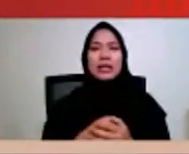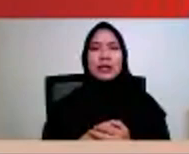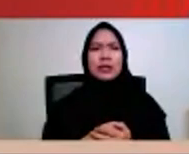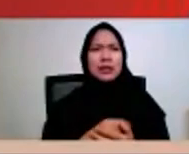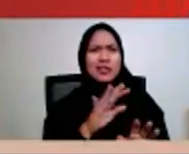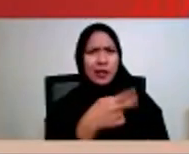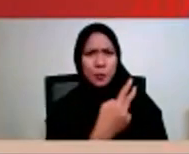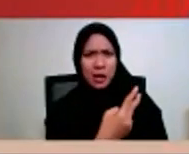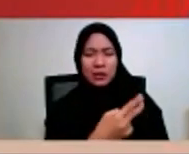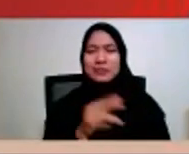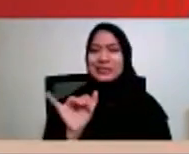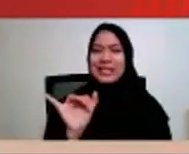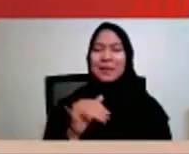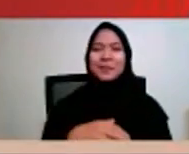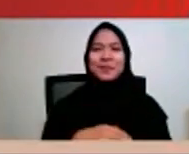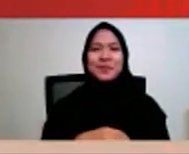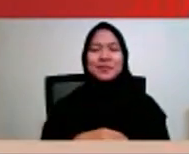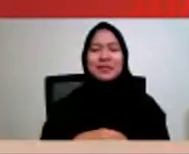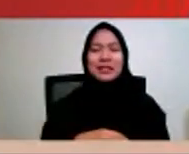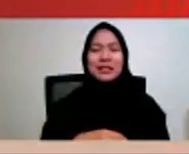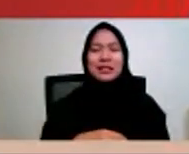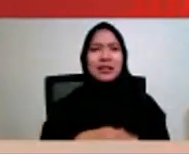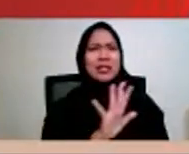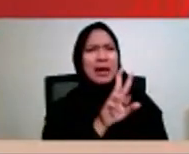dua Iya Pak jadi melihat